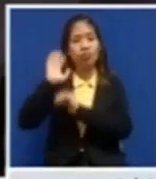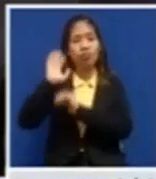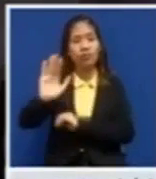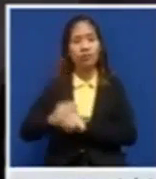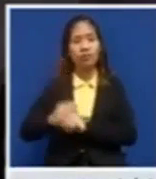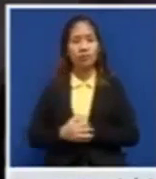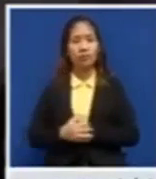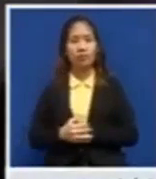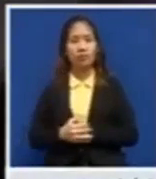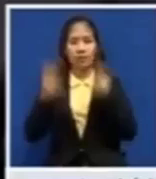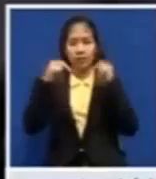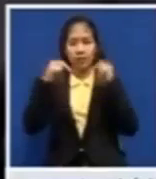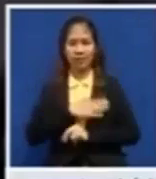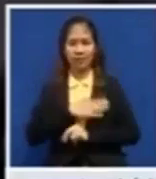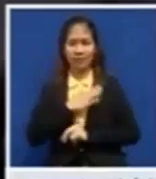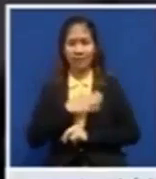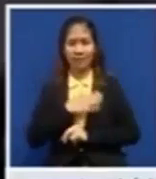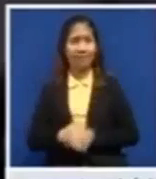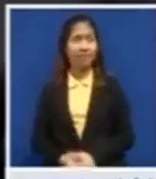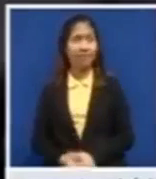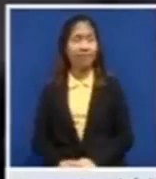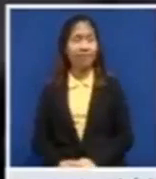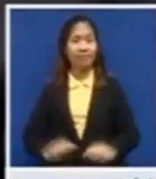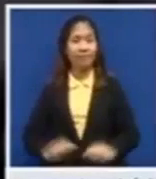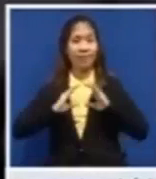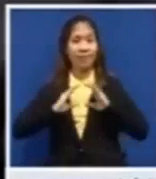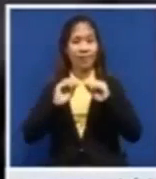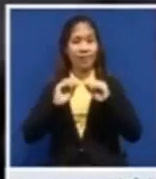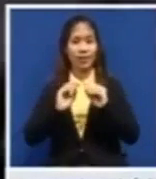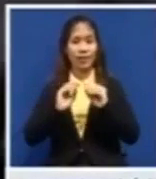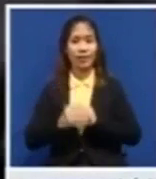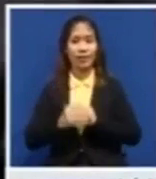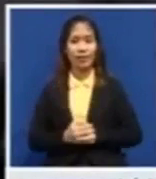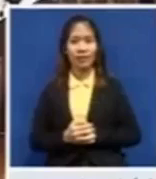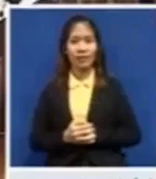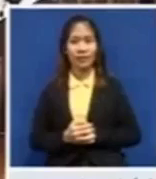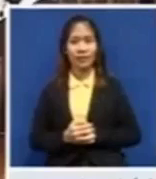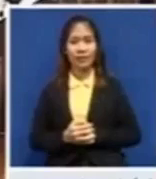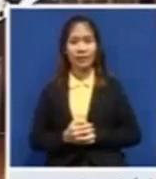ครับ สวัสดีครับ รังพูดครับพักการประชุมครับประธาน ออ